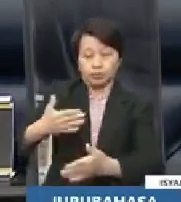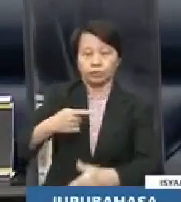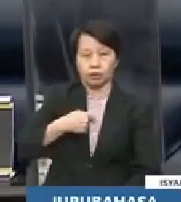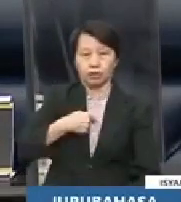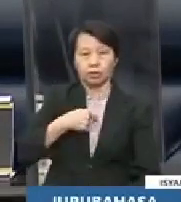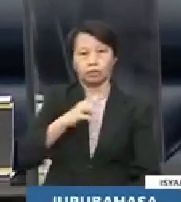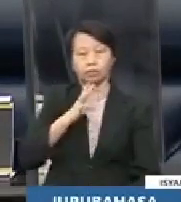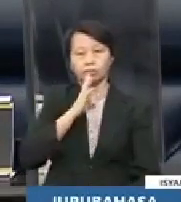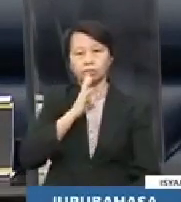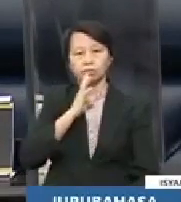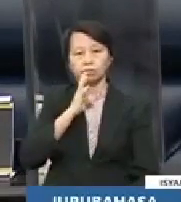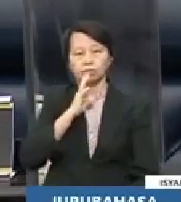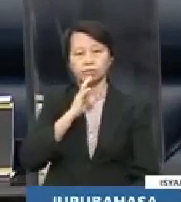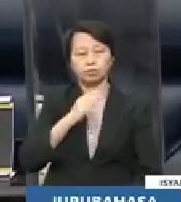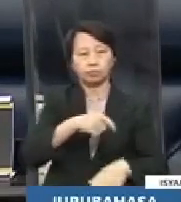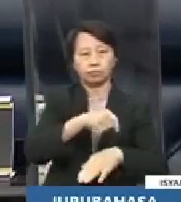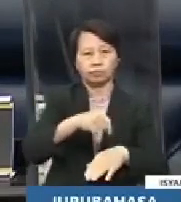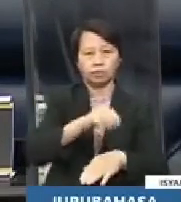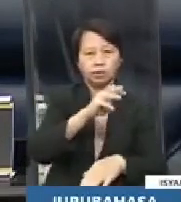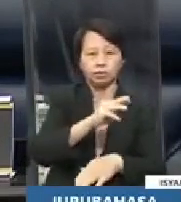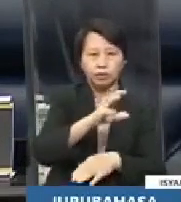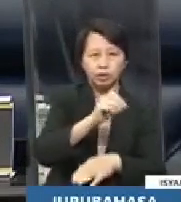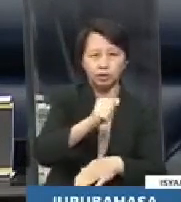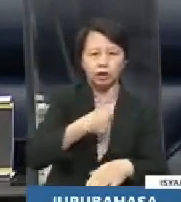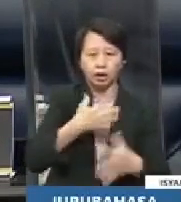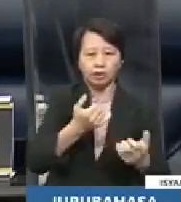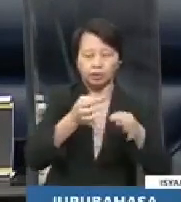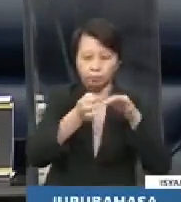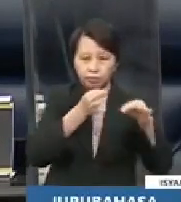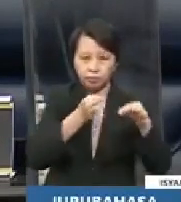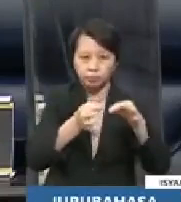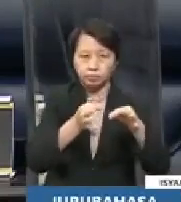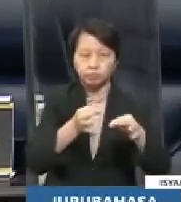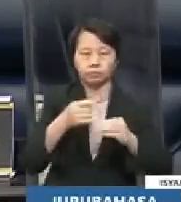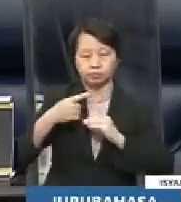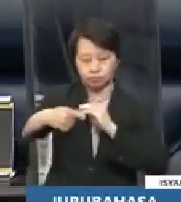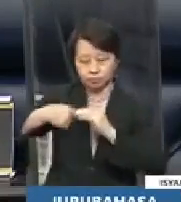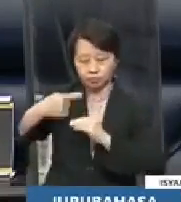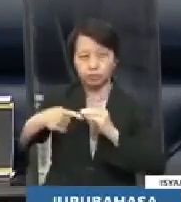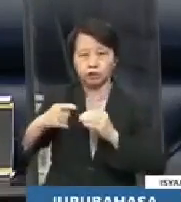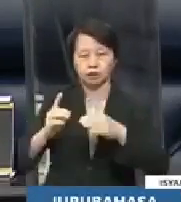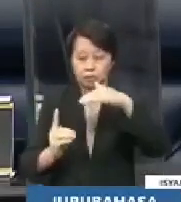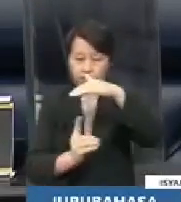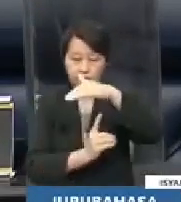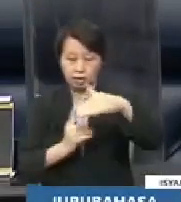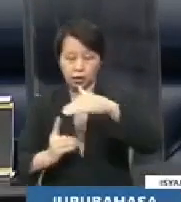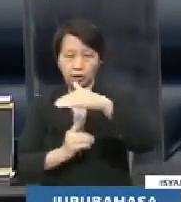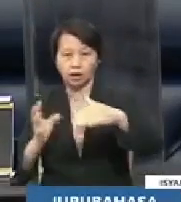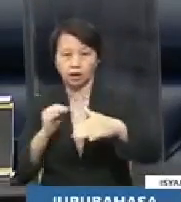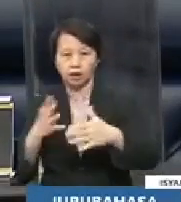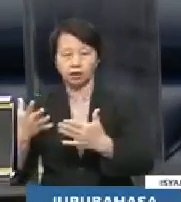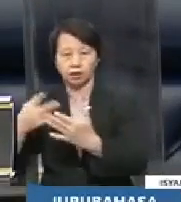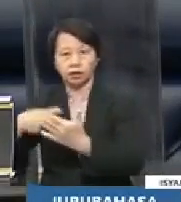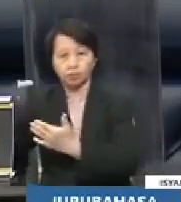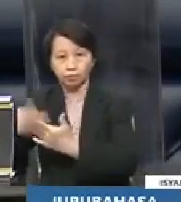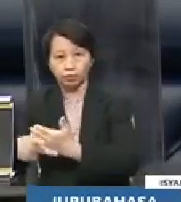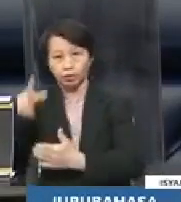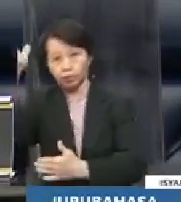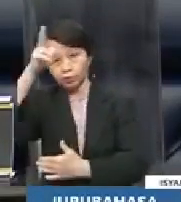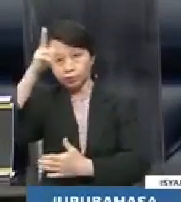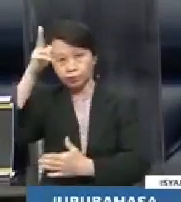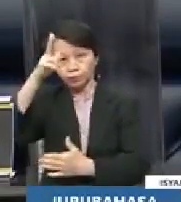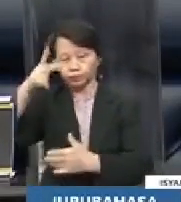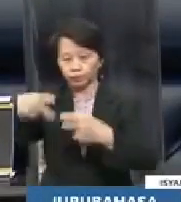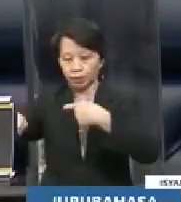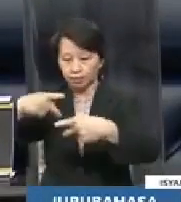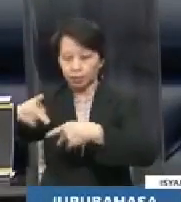pandangan mengikatnya janeshi Izinkan saya untuk merekam penjelasan mengenai pendirian Dash dan efektif kerajaan berkaitan